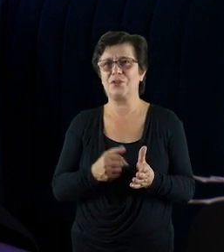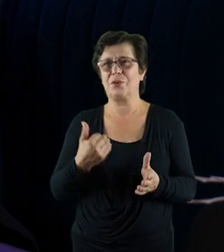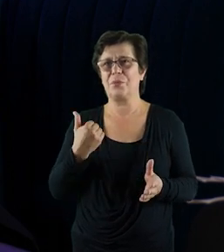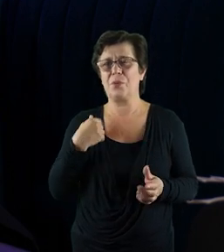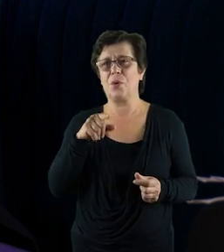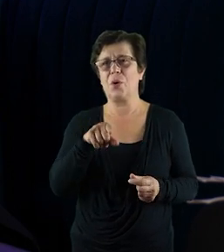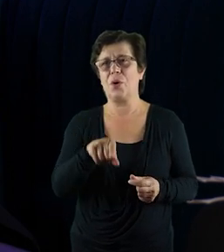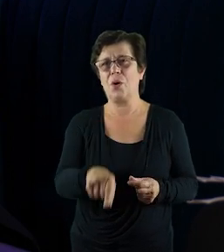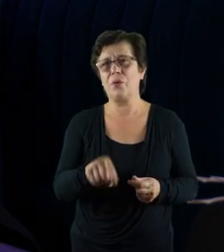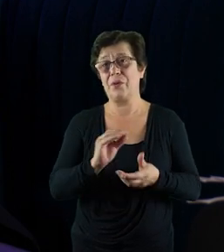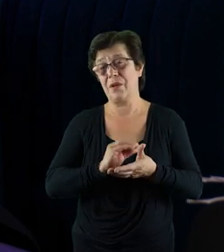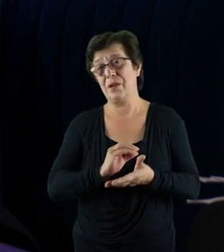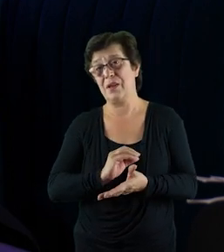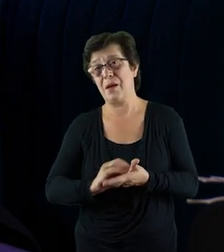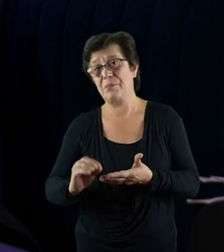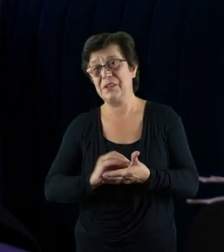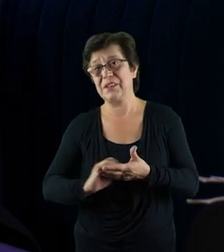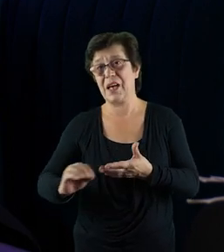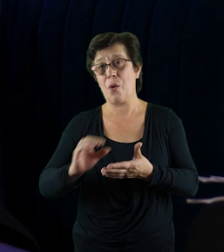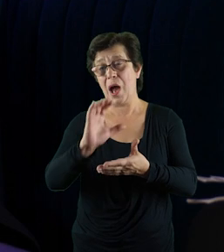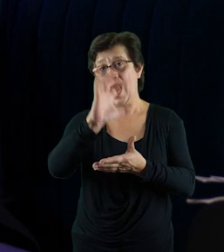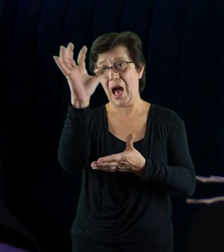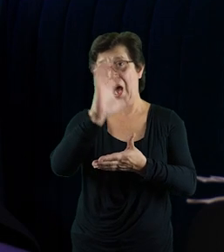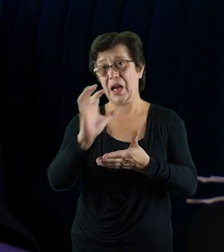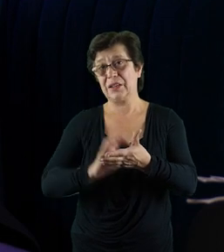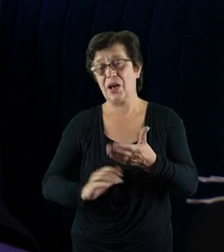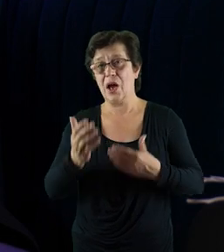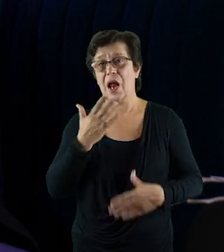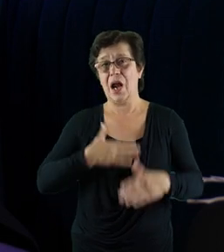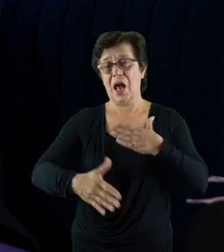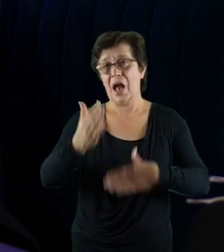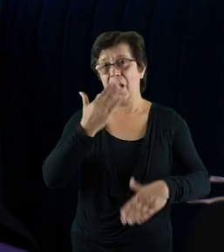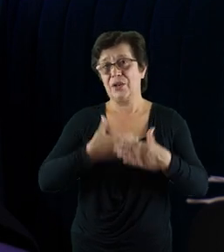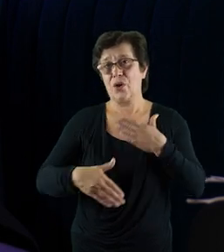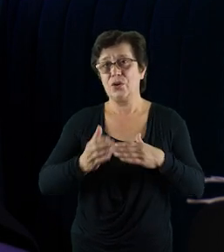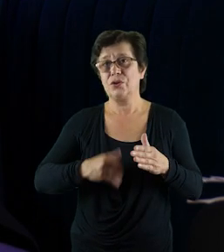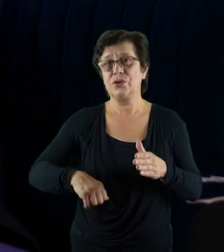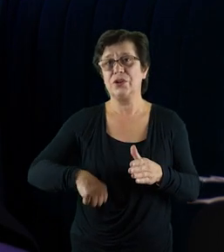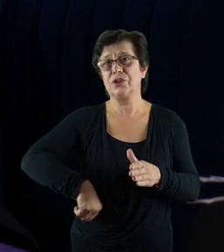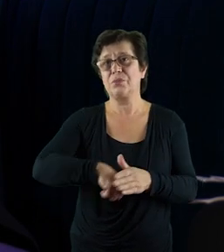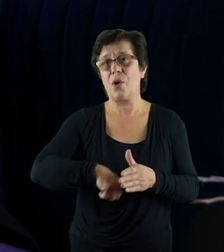Natomiast on napisał zresztą taki artykuł pod tytułem Radość sporu. I on był rzeczywiście człowiekiem, który bardzo